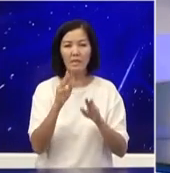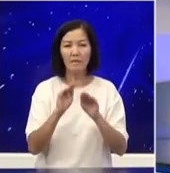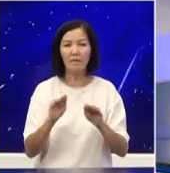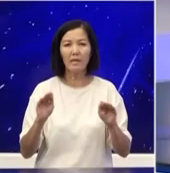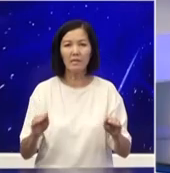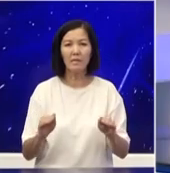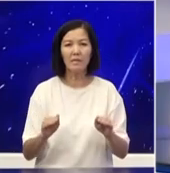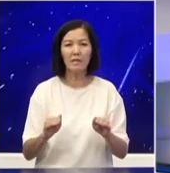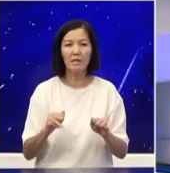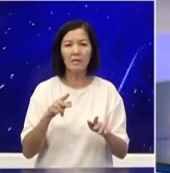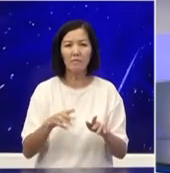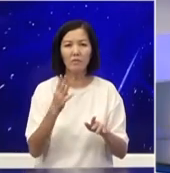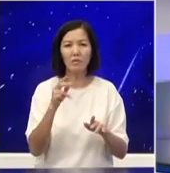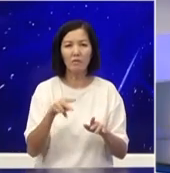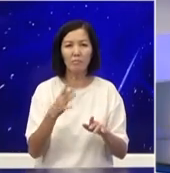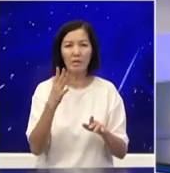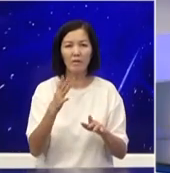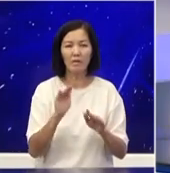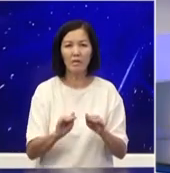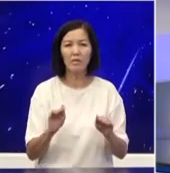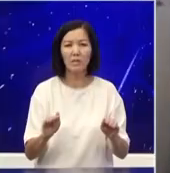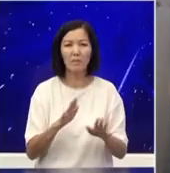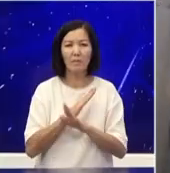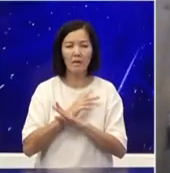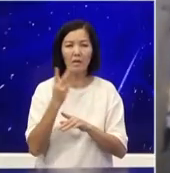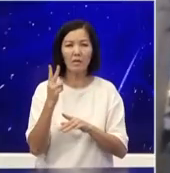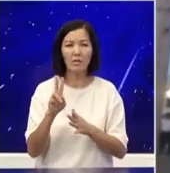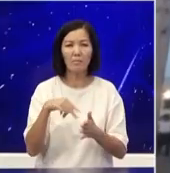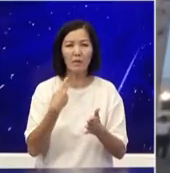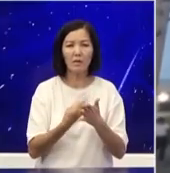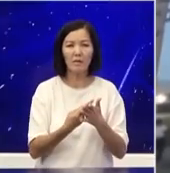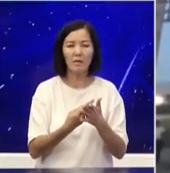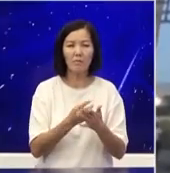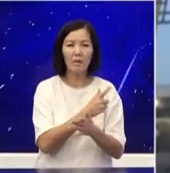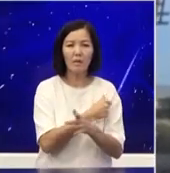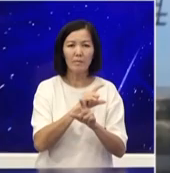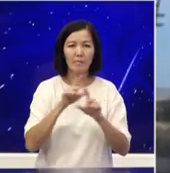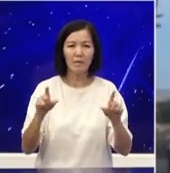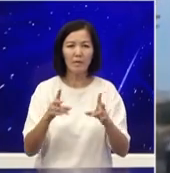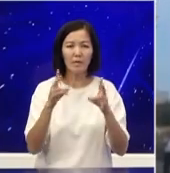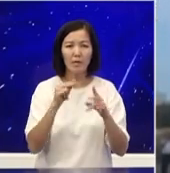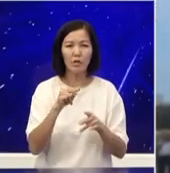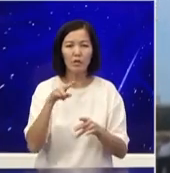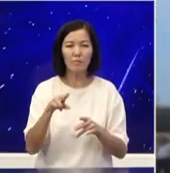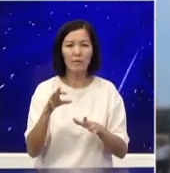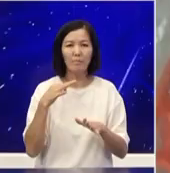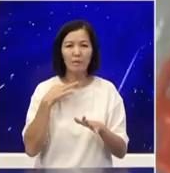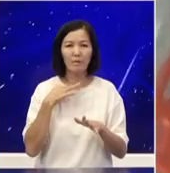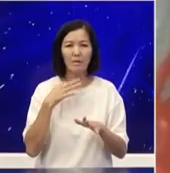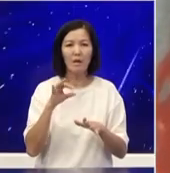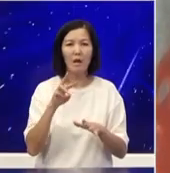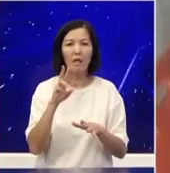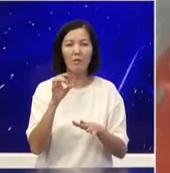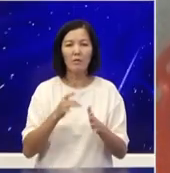2005 годов рождения погибли. Еще один госпитализирован с переломом ступни. ЧП произошло близ села Бесколь в